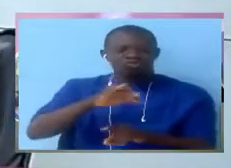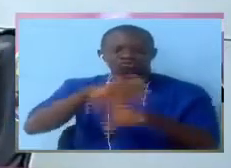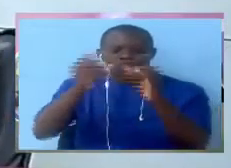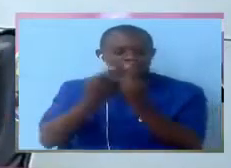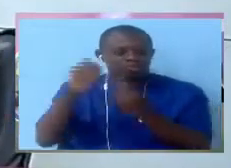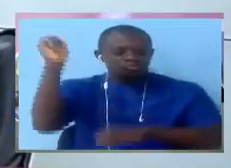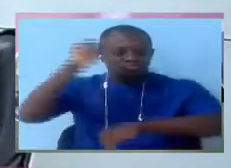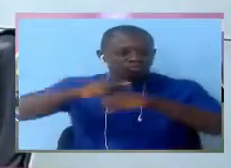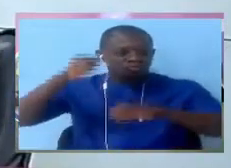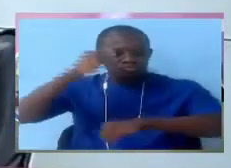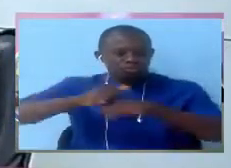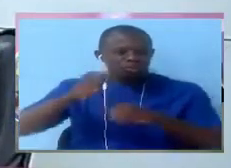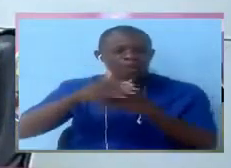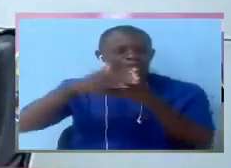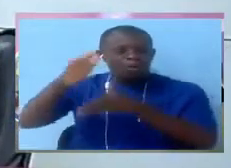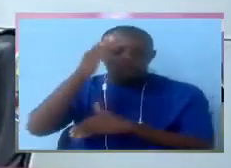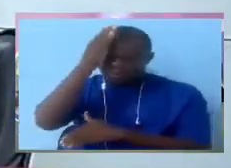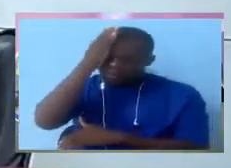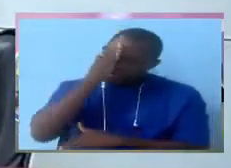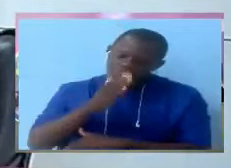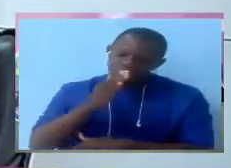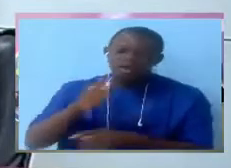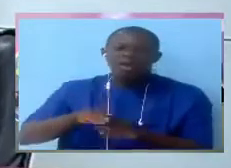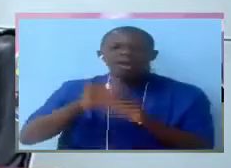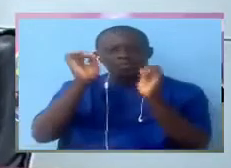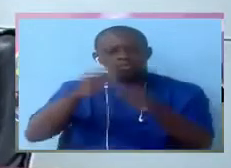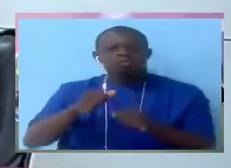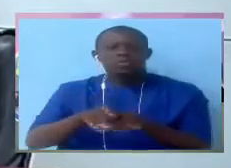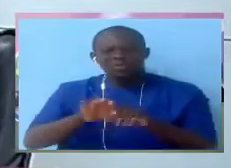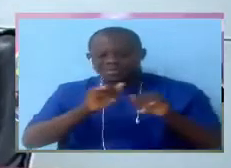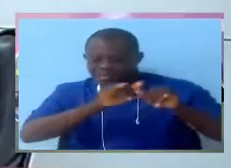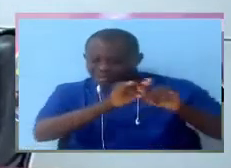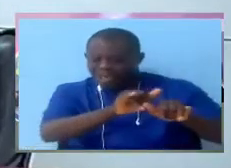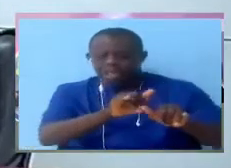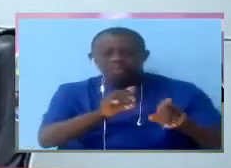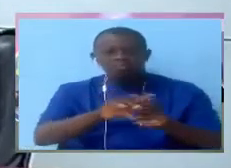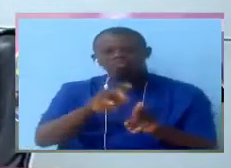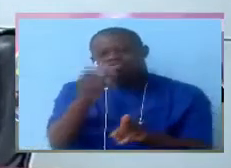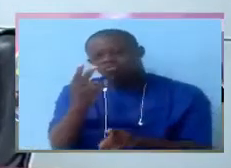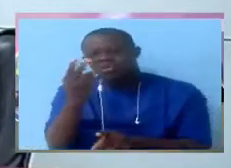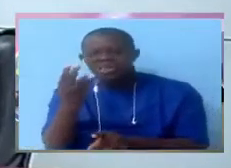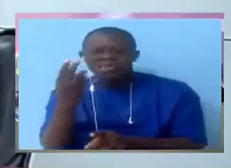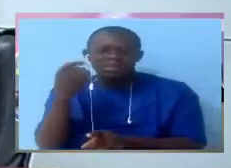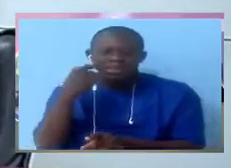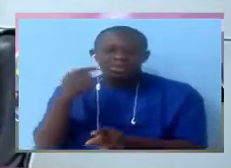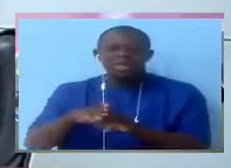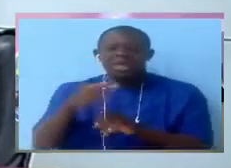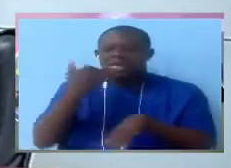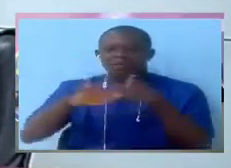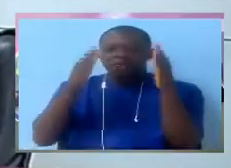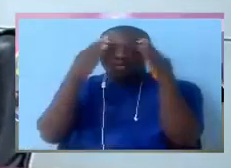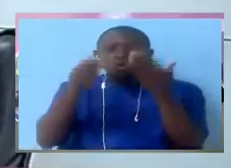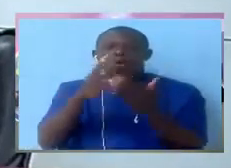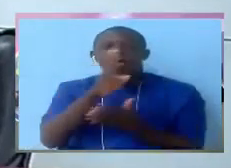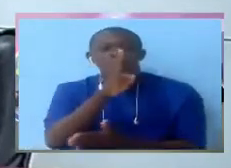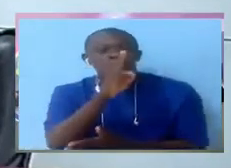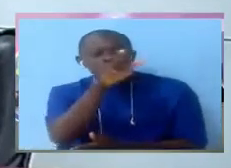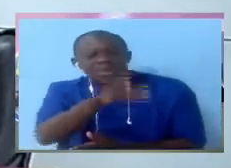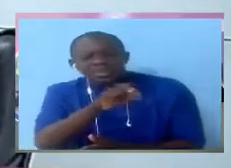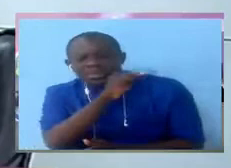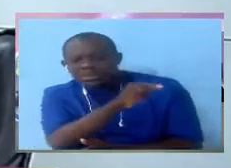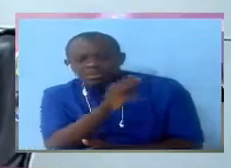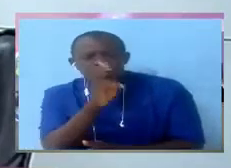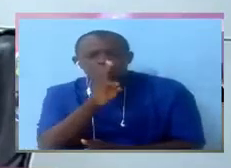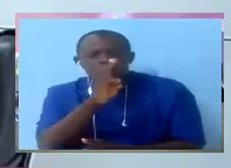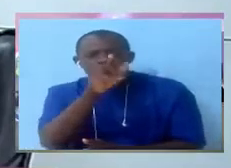ko gisati dina ko fa teg 2 days 3 days yoo xam ne kenn du xam kana nekk si biir dañoo bugg a xam kan la duñ mun a xam kan la. Yes, la gars yi day